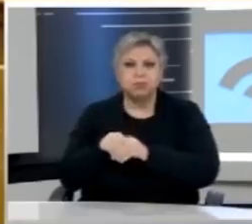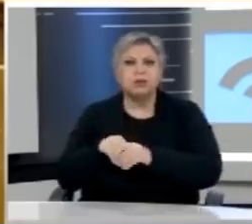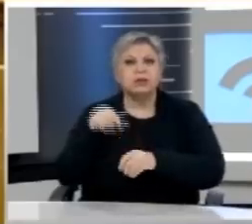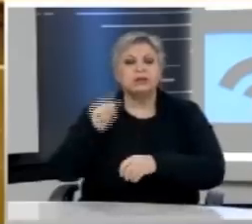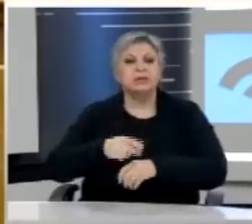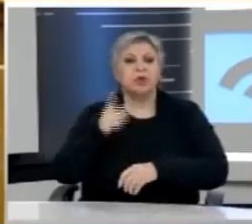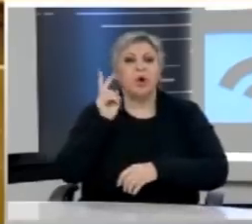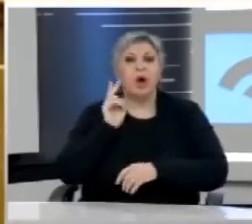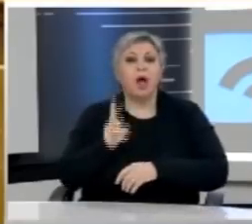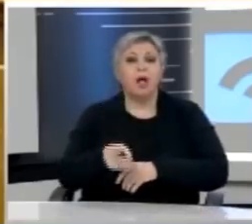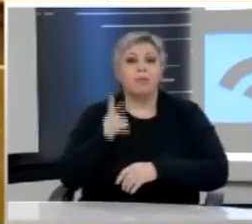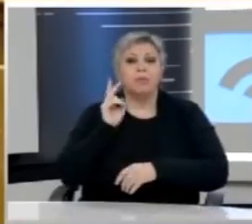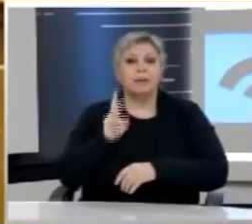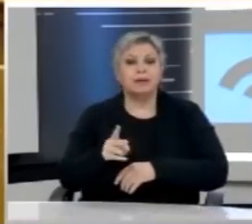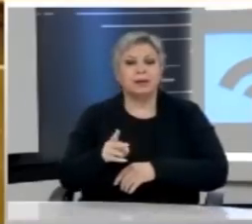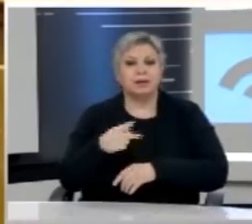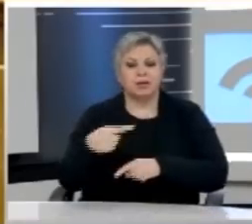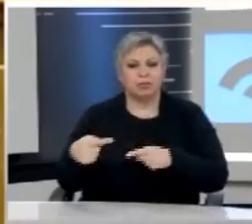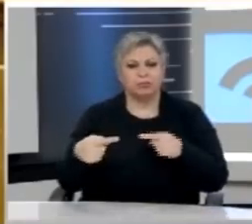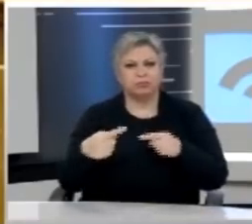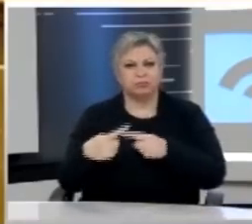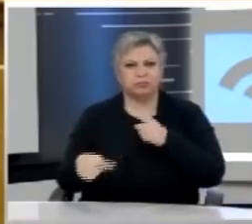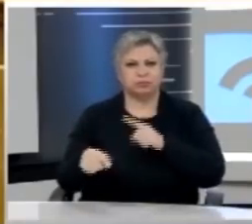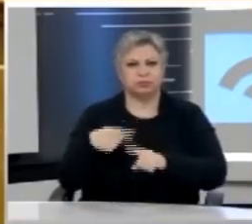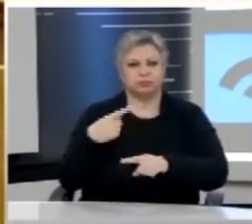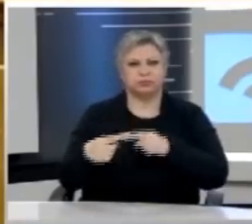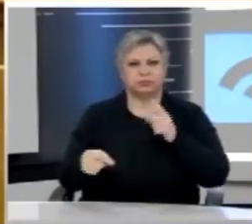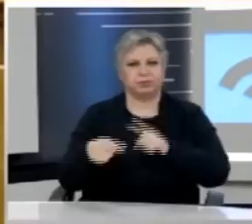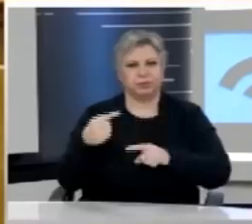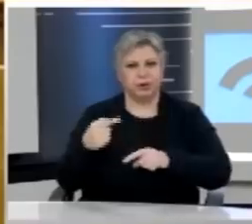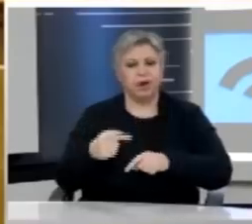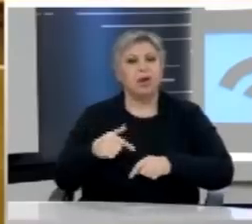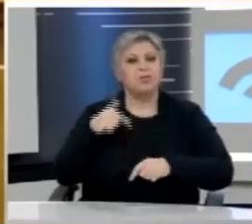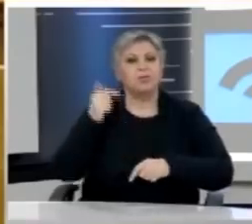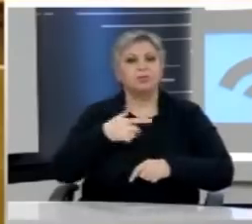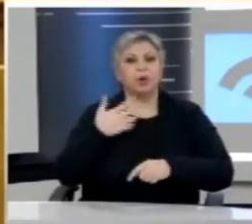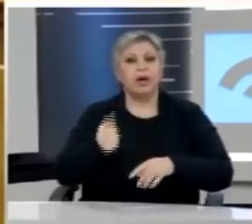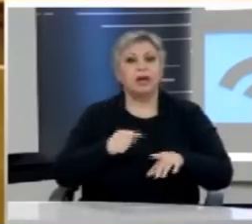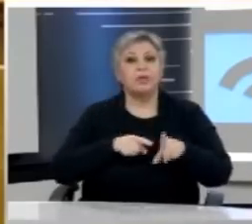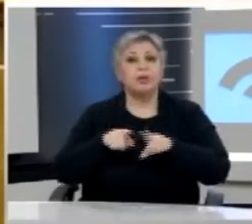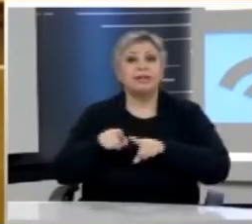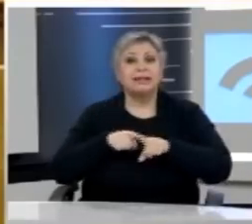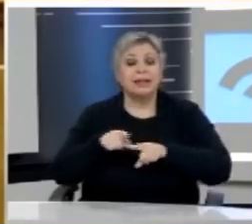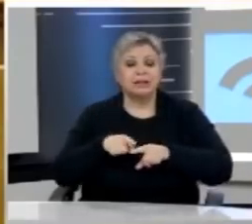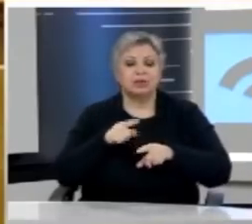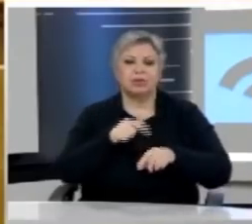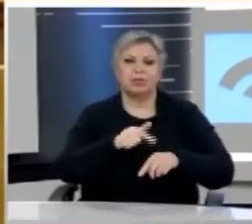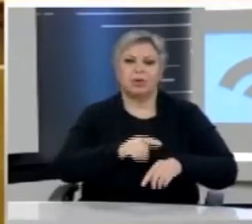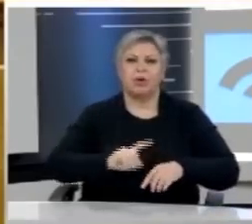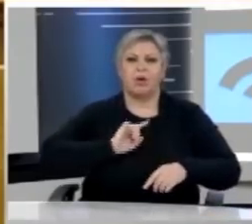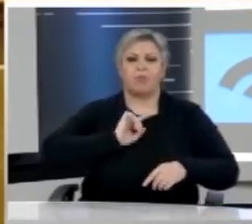επικίνδυνο κουβάρι των αντιθέσεων ανάμεσα στα ιμπεριαλιστικά κέντρα που έχουν συμφέροντα